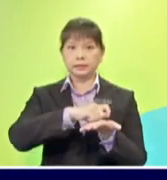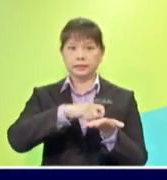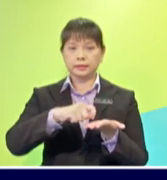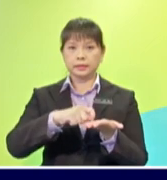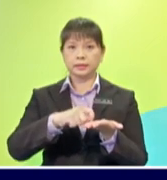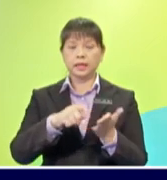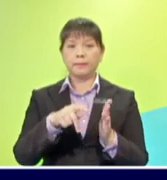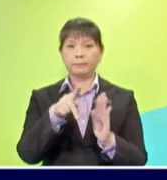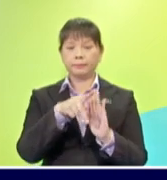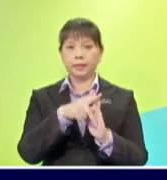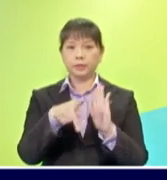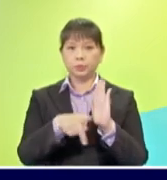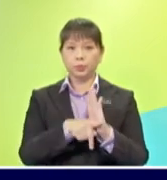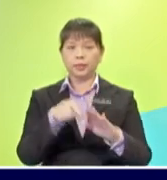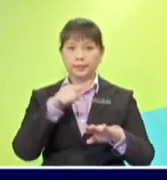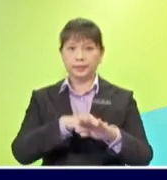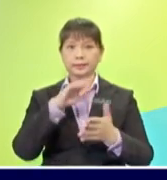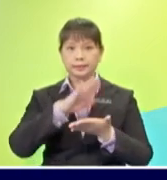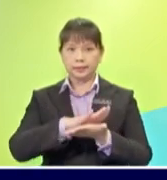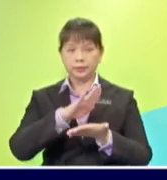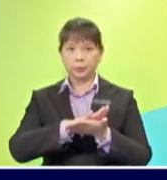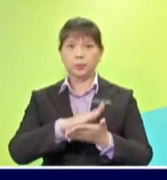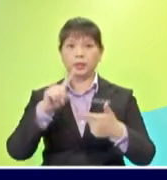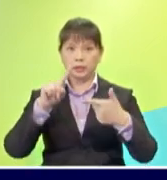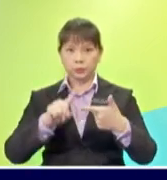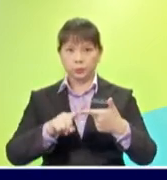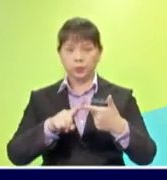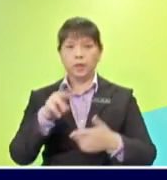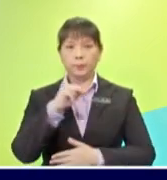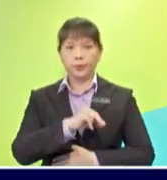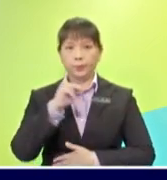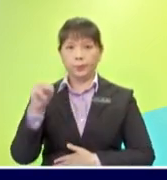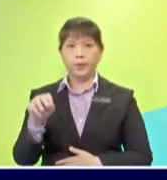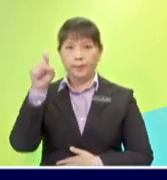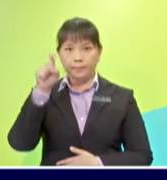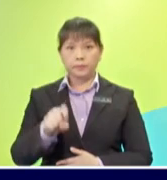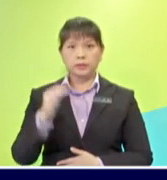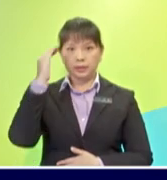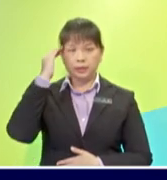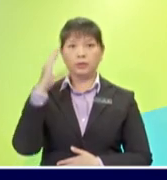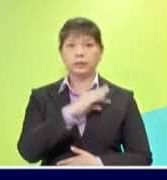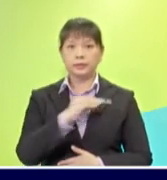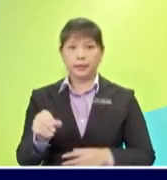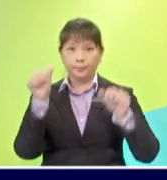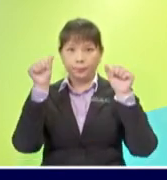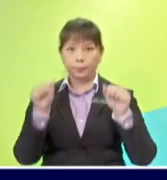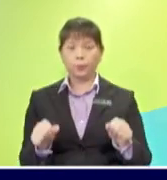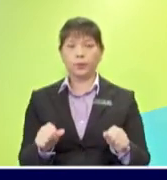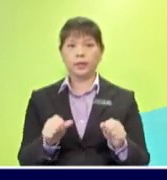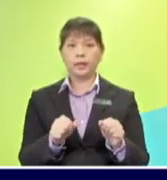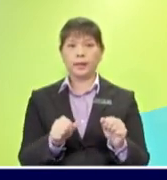dan yang kedua murid-murid mesti tahu ataupun boleh menerangkan peraturan-peraturan